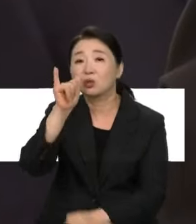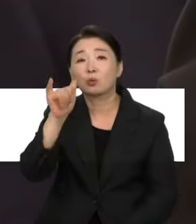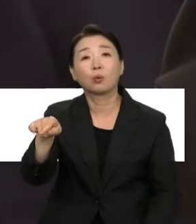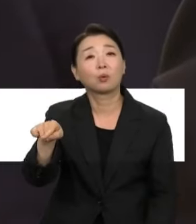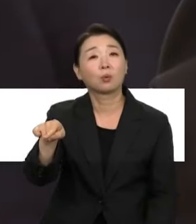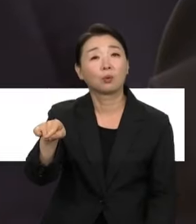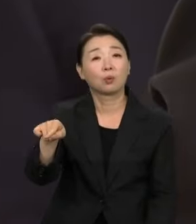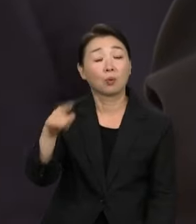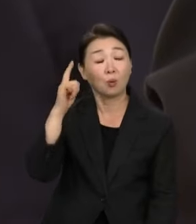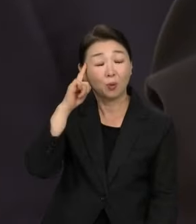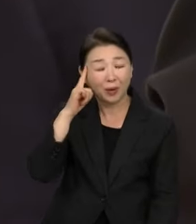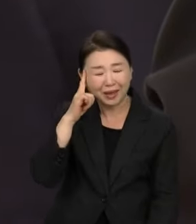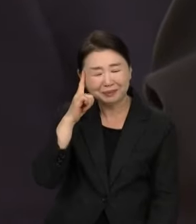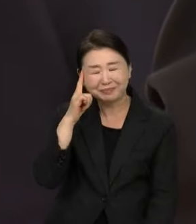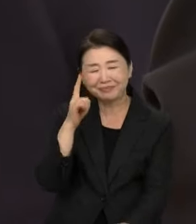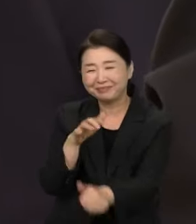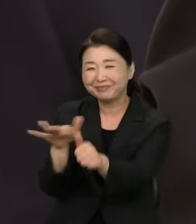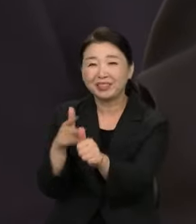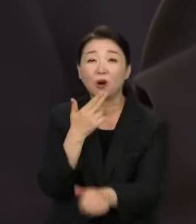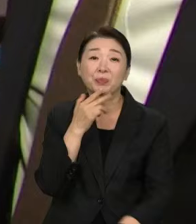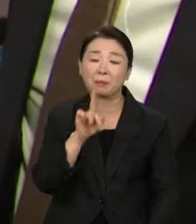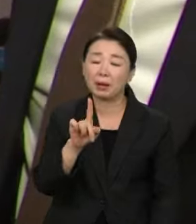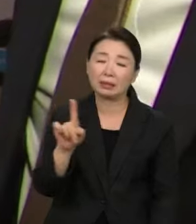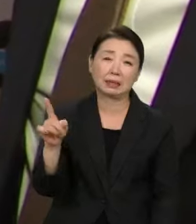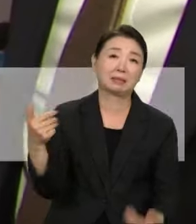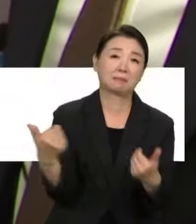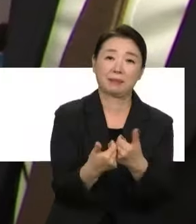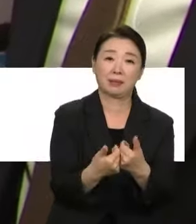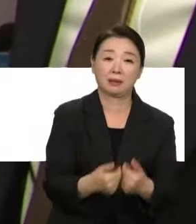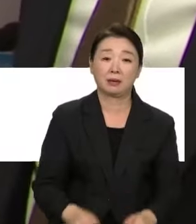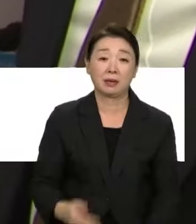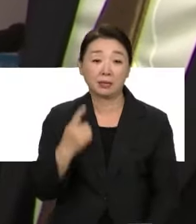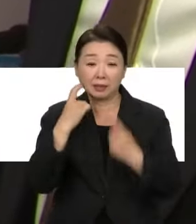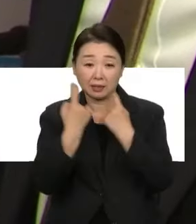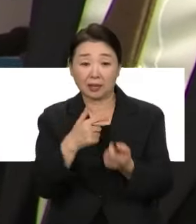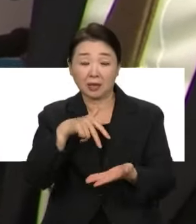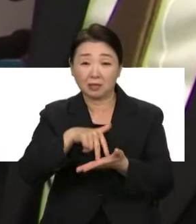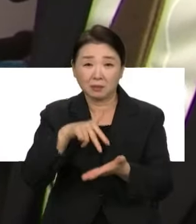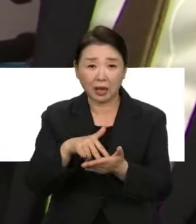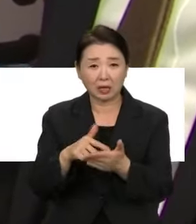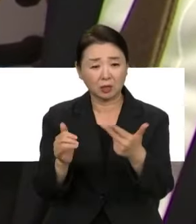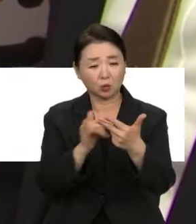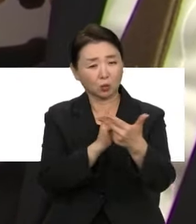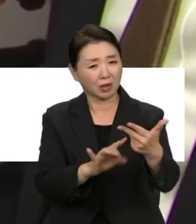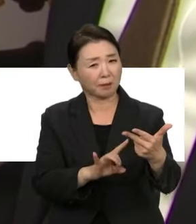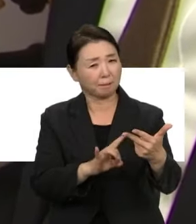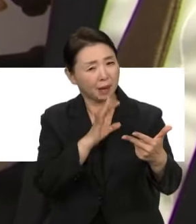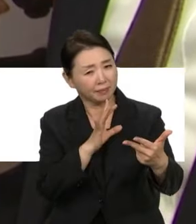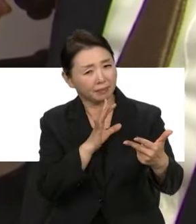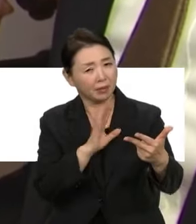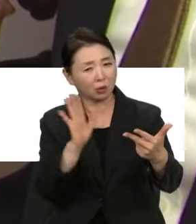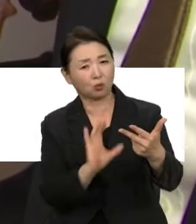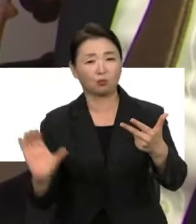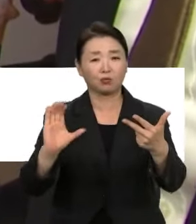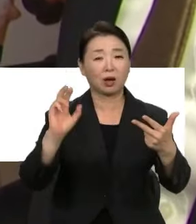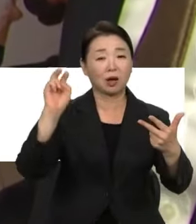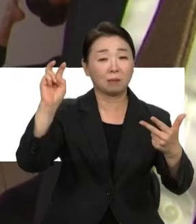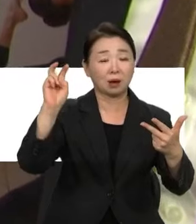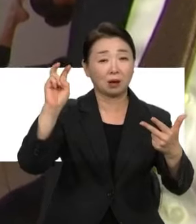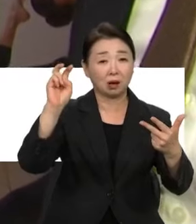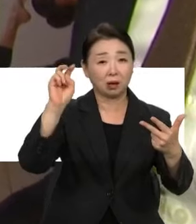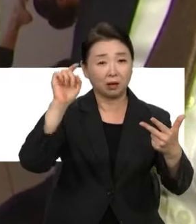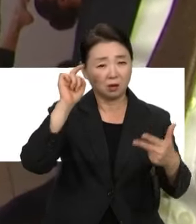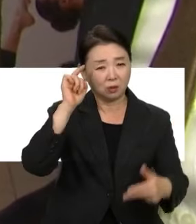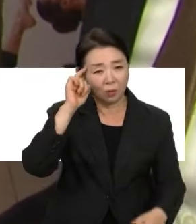없다는 대통령실 입장을 재반박한 겁니다. 저는 개인적으로 그게 7명밖에 안 돼라는 생각이 들더라고요. 많은 인원인